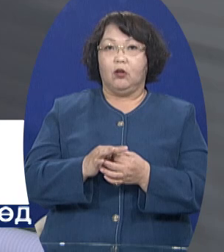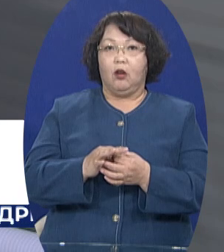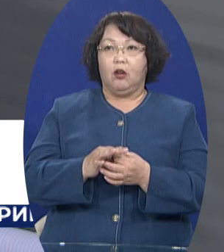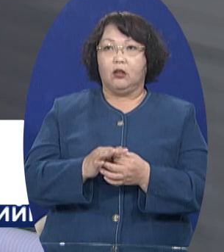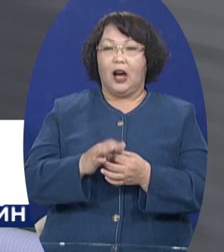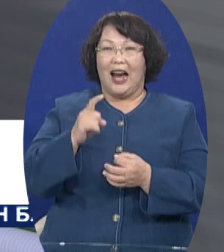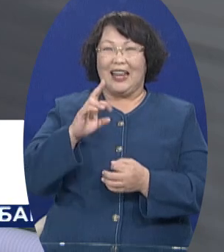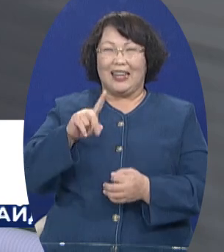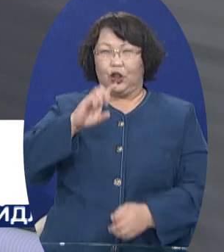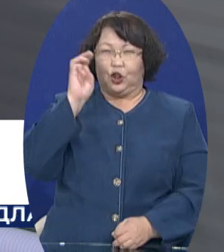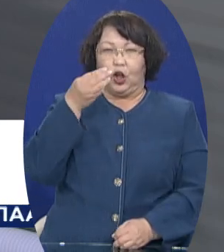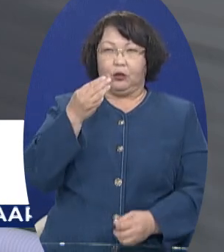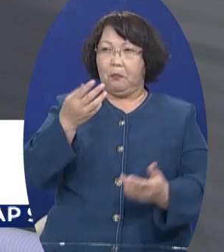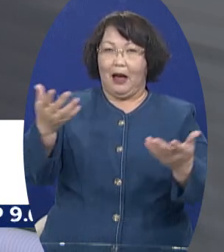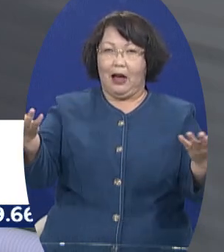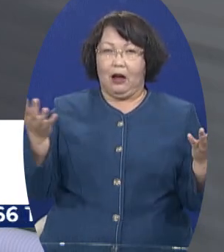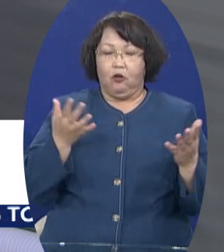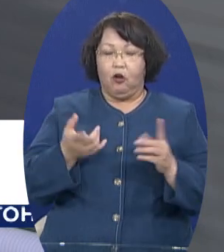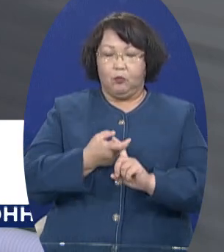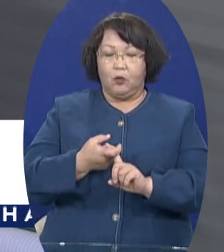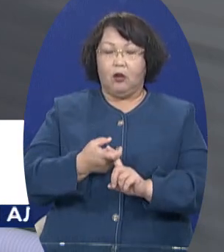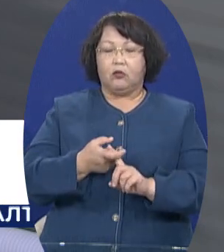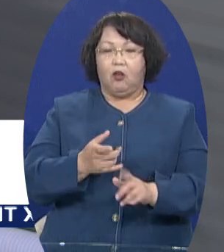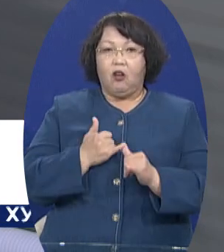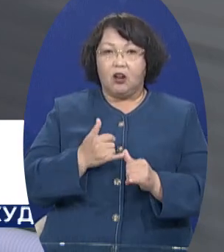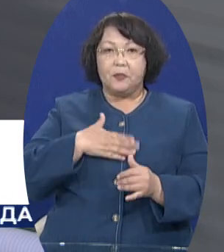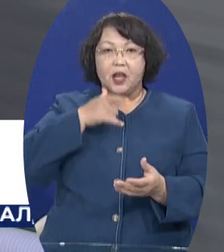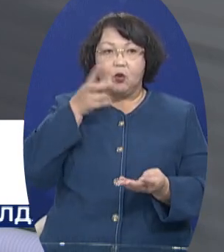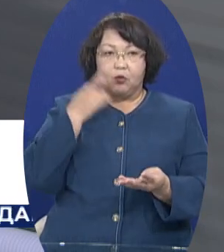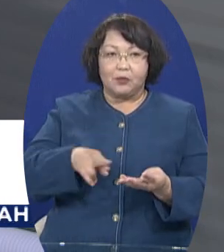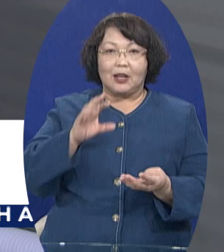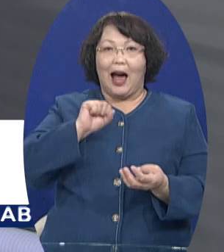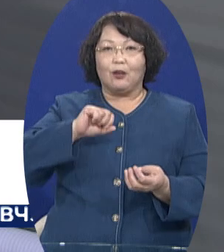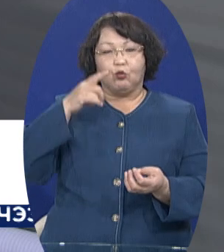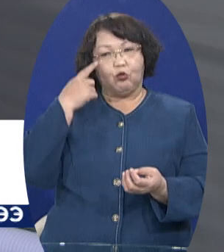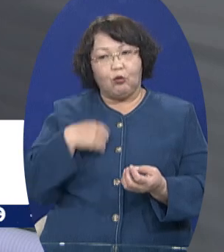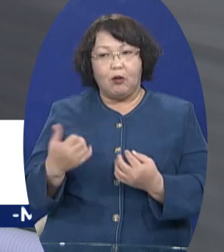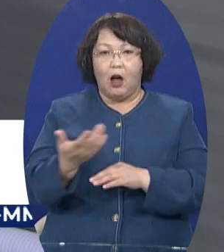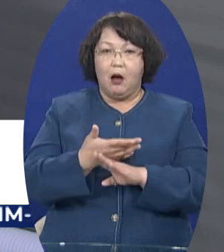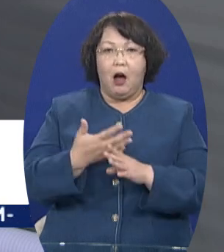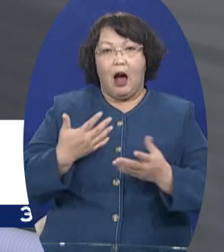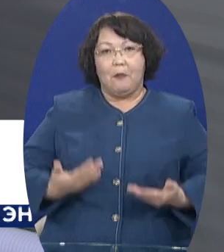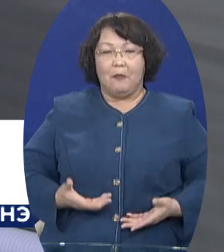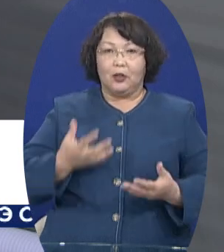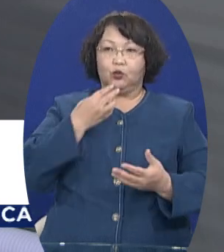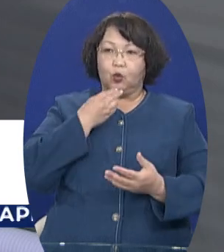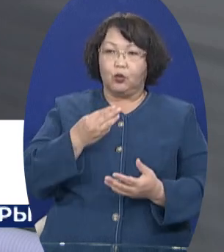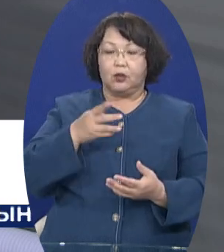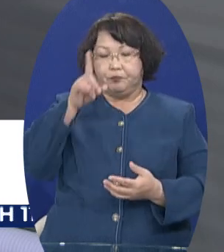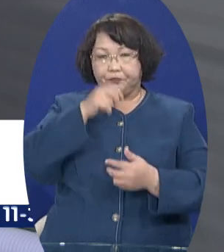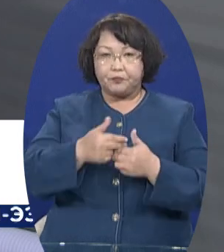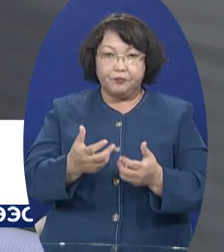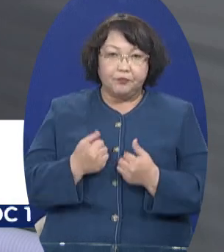байхгүй. Эрүүл аюулгүй орчинд амьдрах, эрүүл мэндийн тусламж үйлчилгээ авах, нөгөө шудрах, шүүхээр